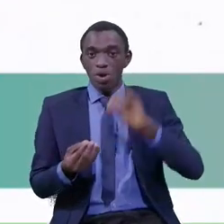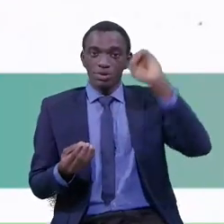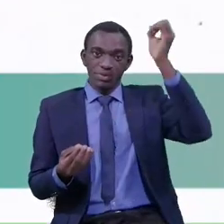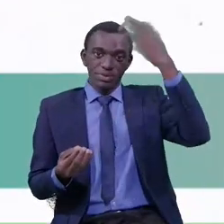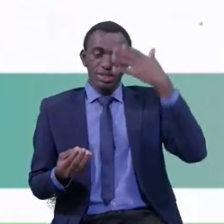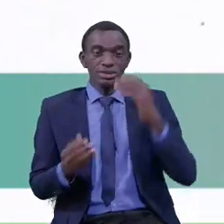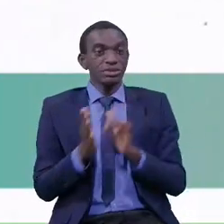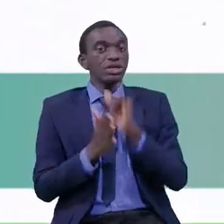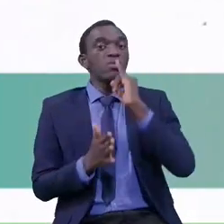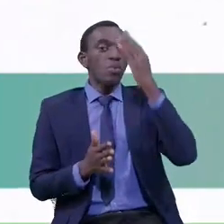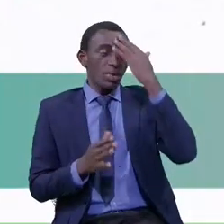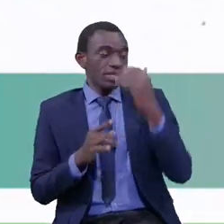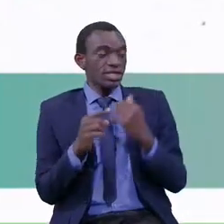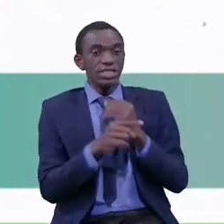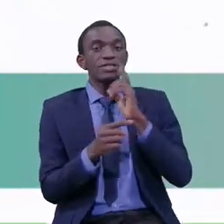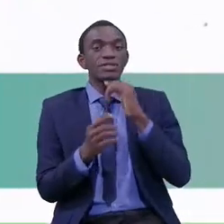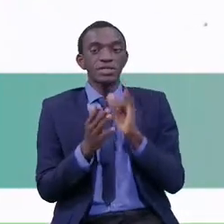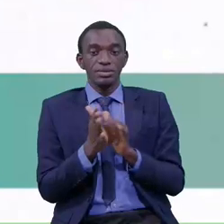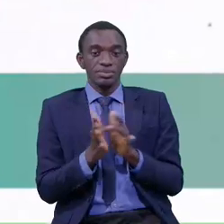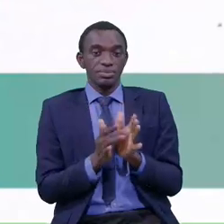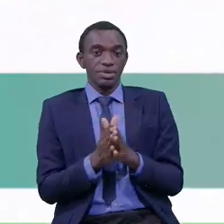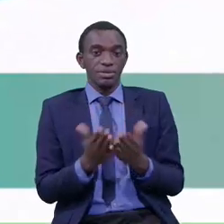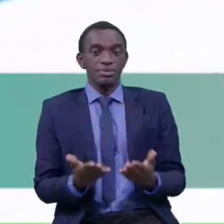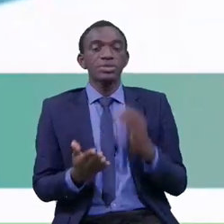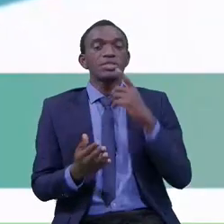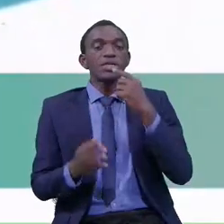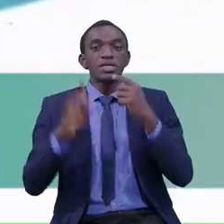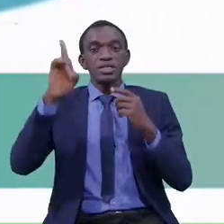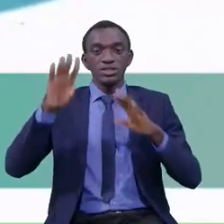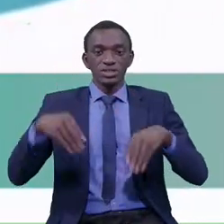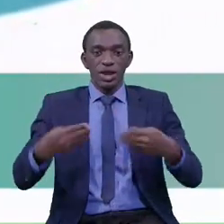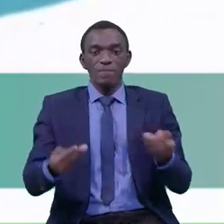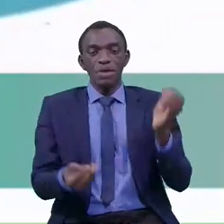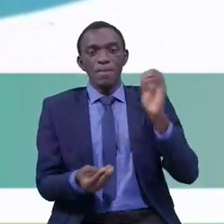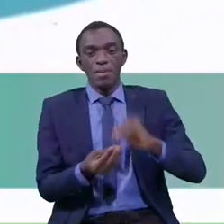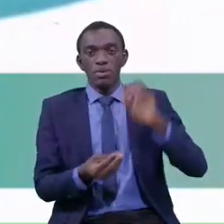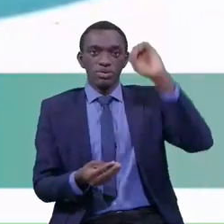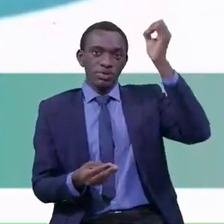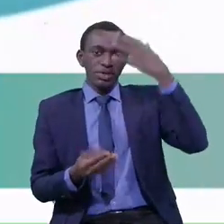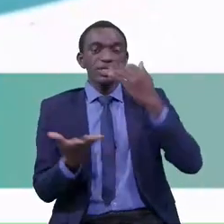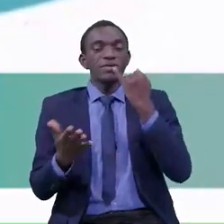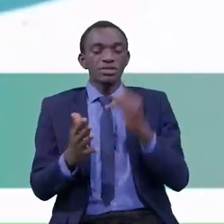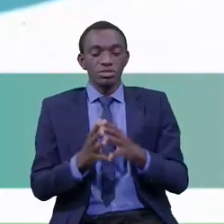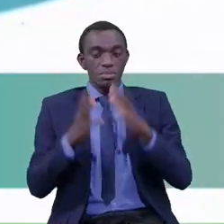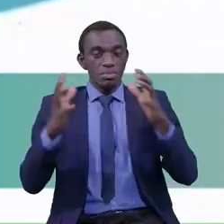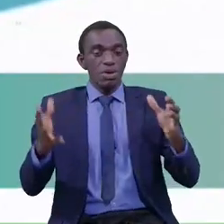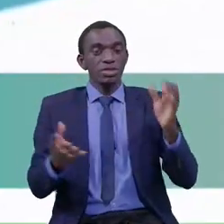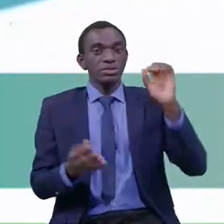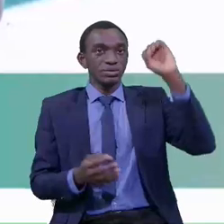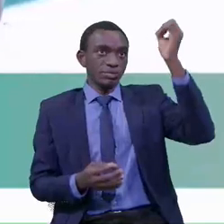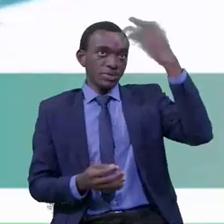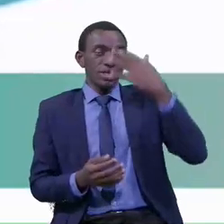donne plus de grâce. Il y a beaucoup plus de grâce et il y a une multitude de grâces.